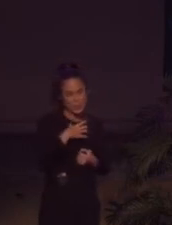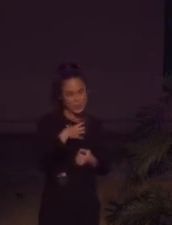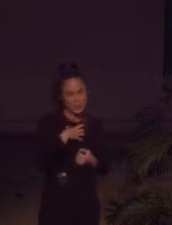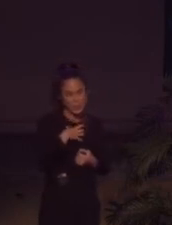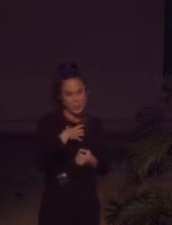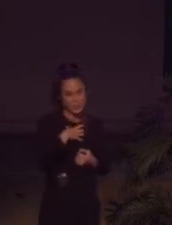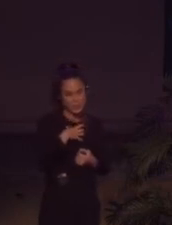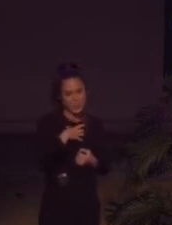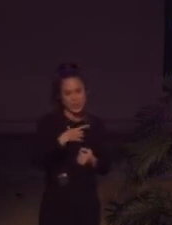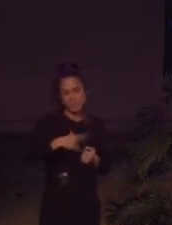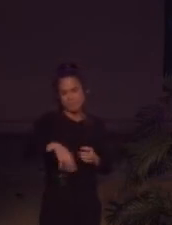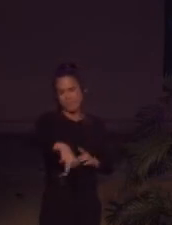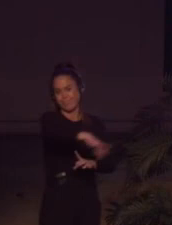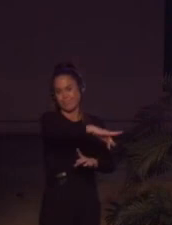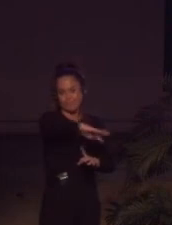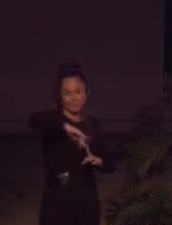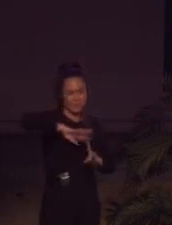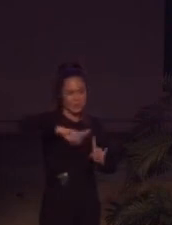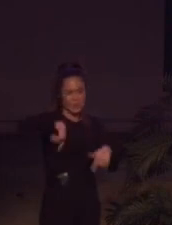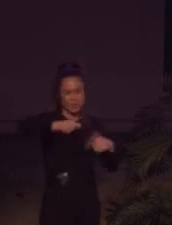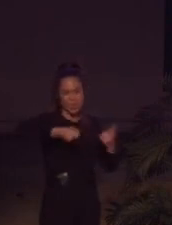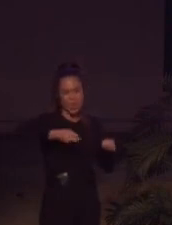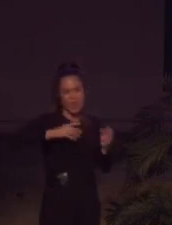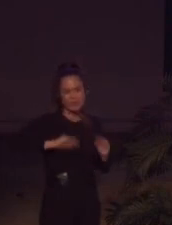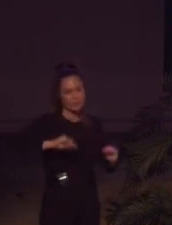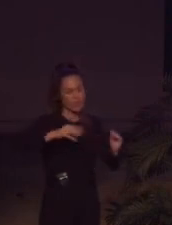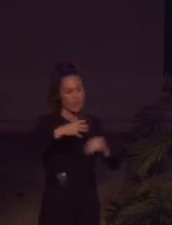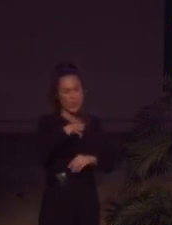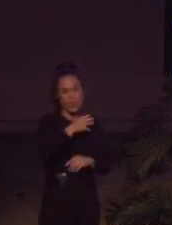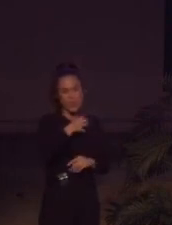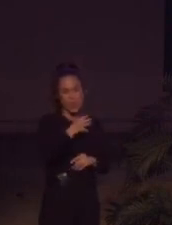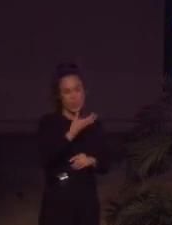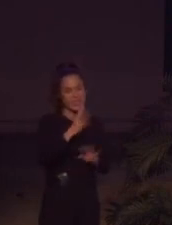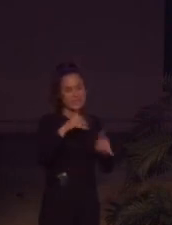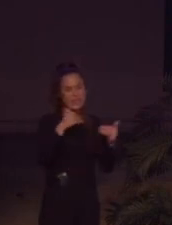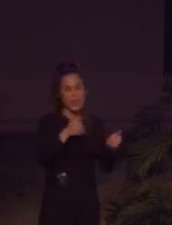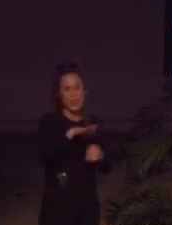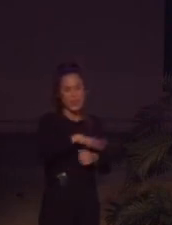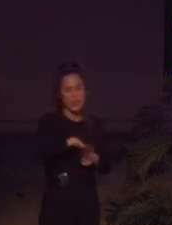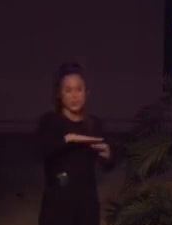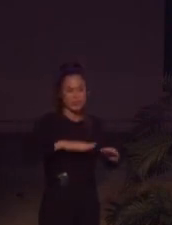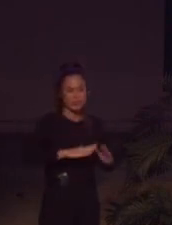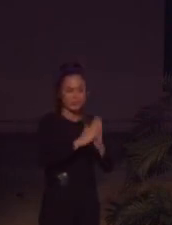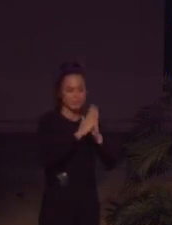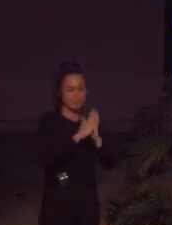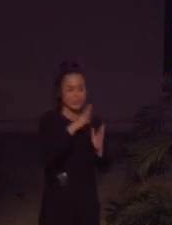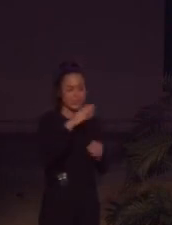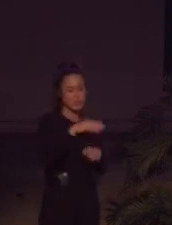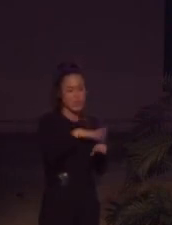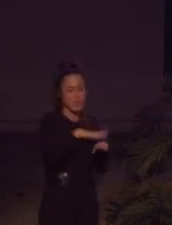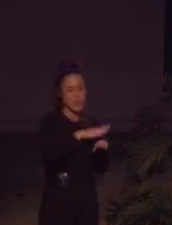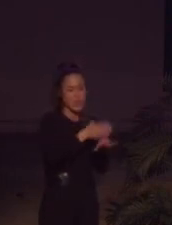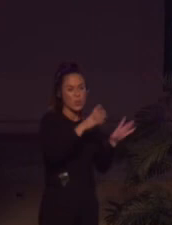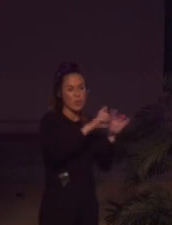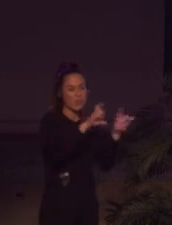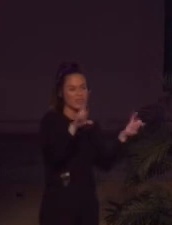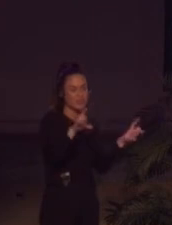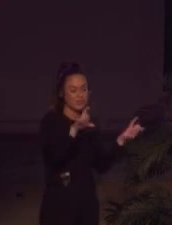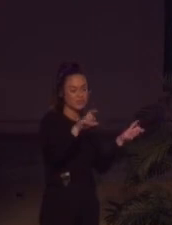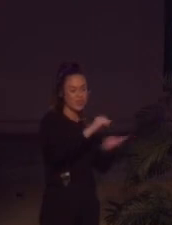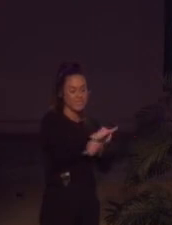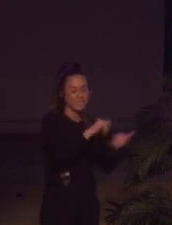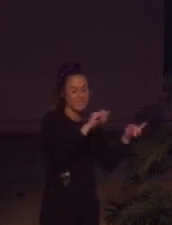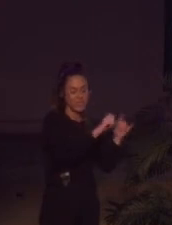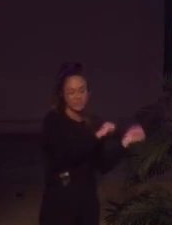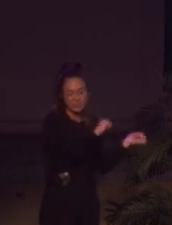ez? Ba, industriatik atera diren animali horiek askatasunean bizi ezin izan badute gure ardura delako zaintza.